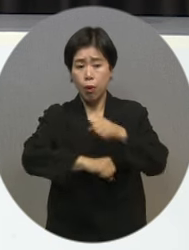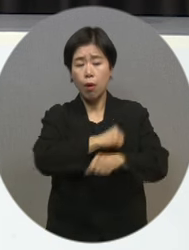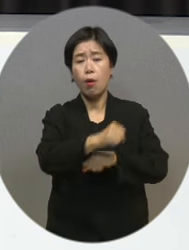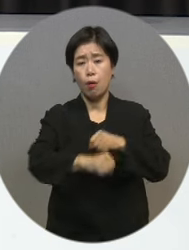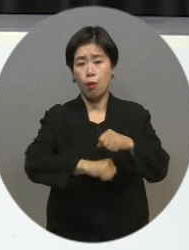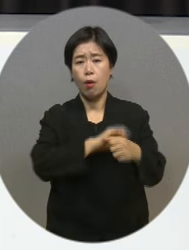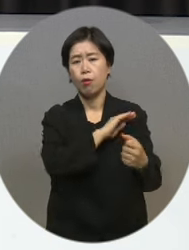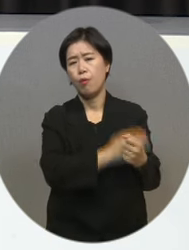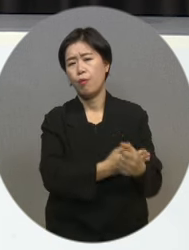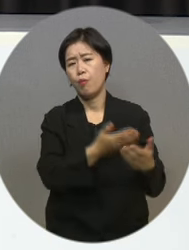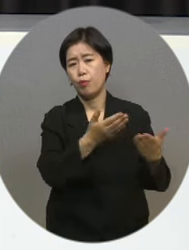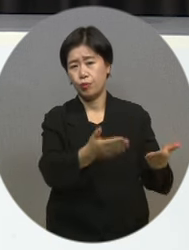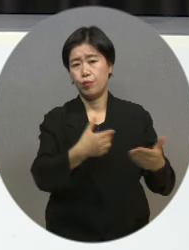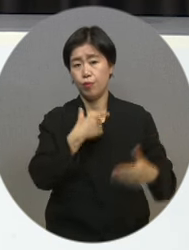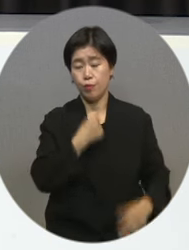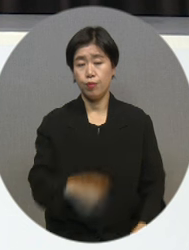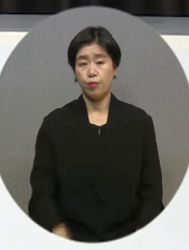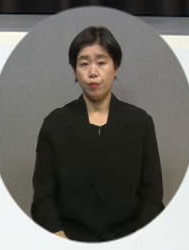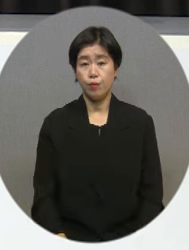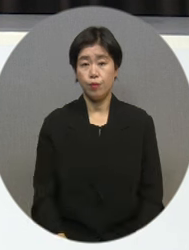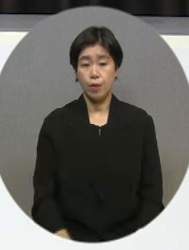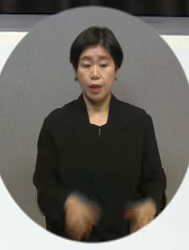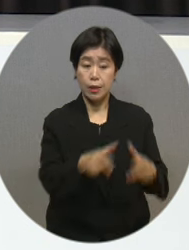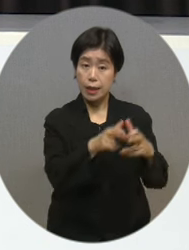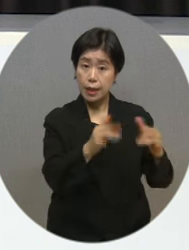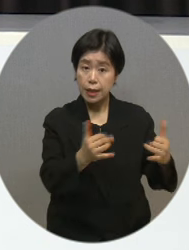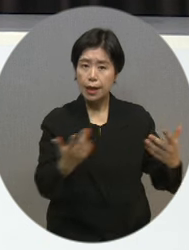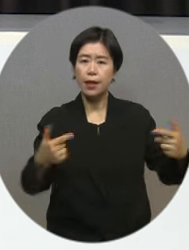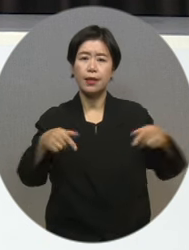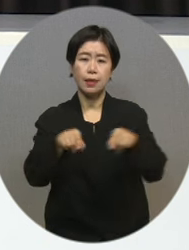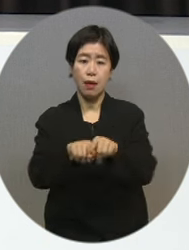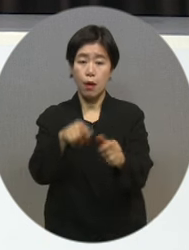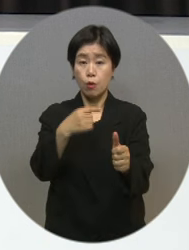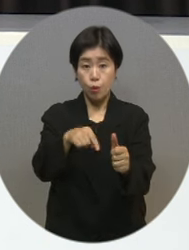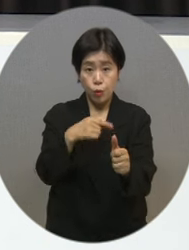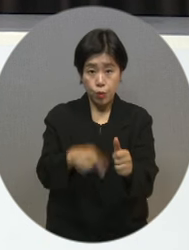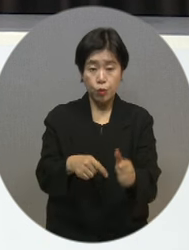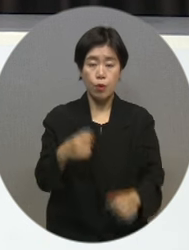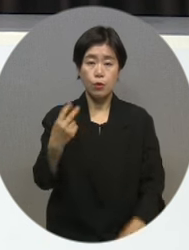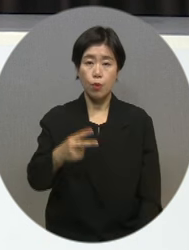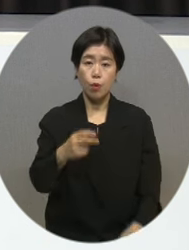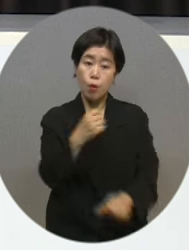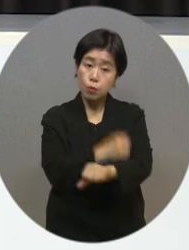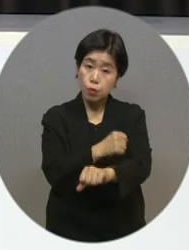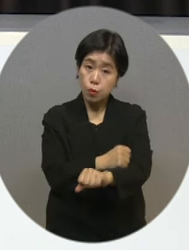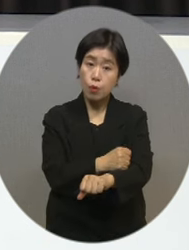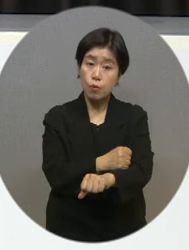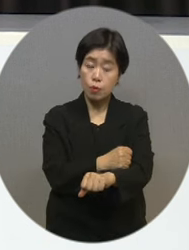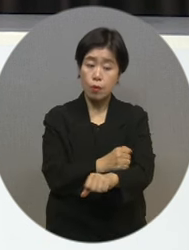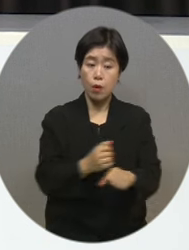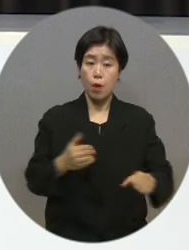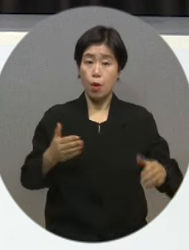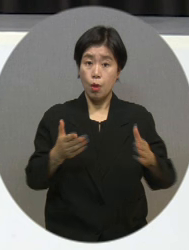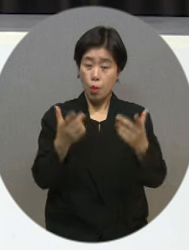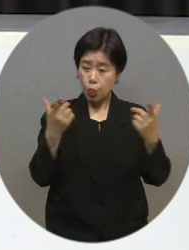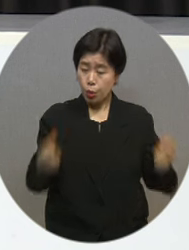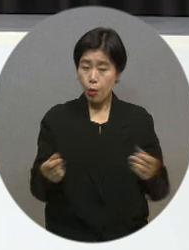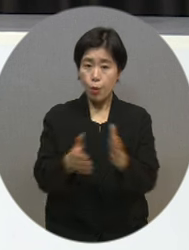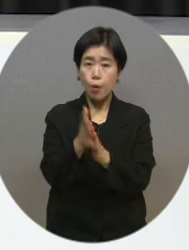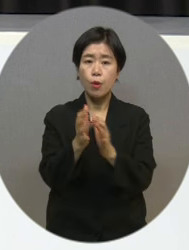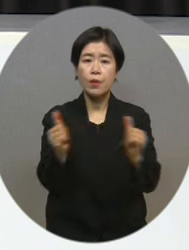교육받고 노동하는 권리가 보장되는, 그래서 장애인이 시민으로 이동하는 시대, 이런